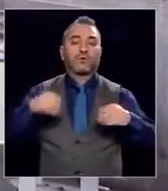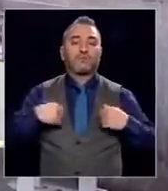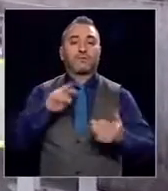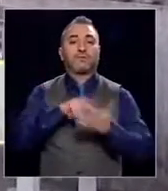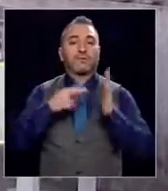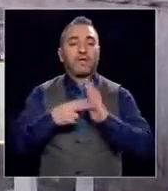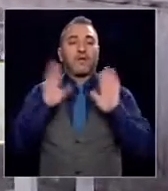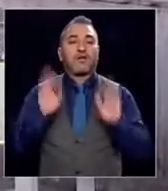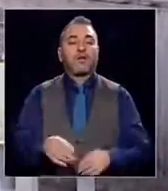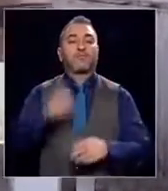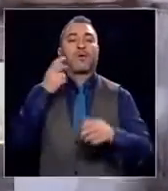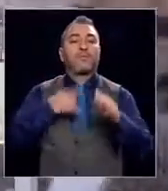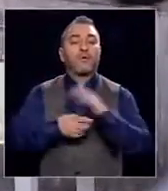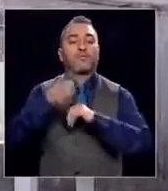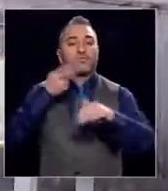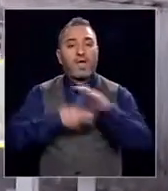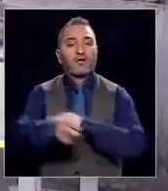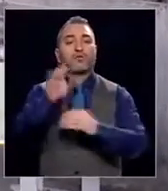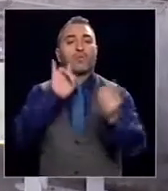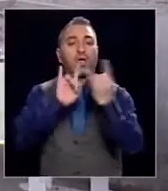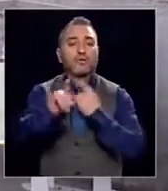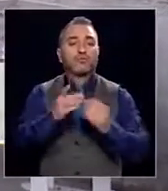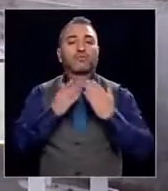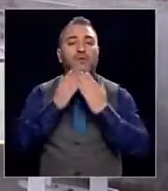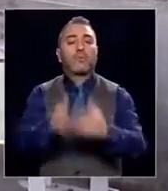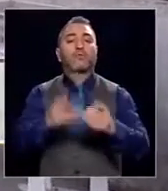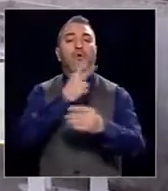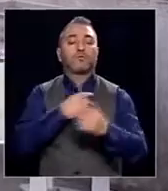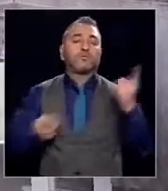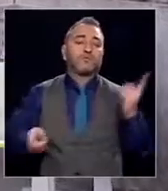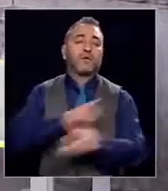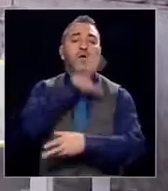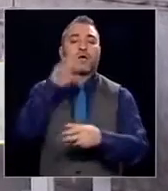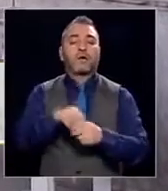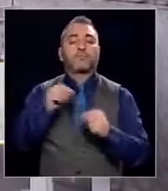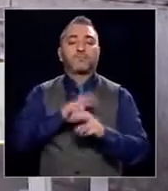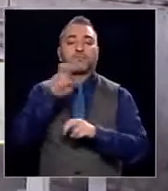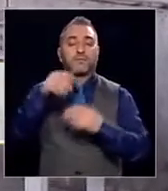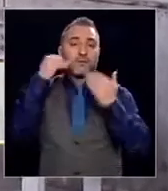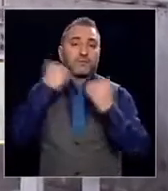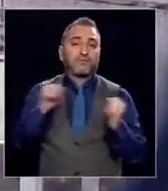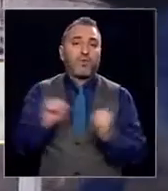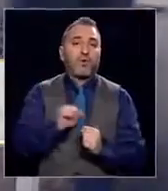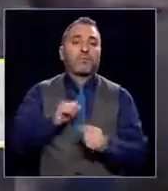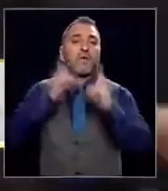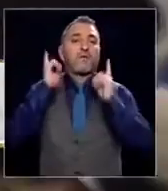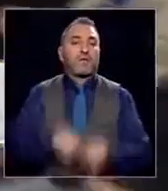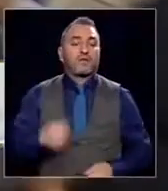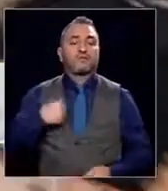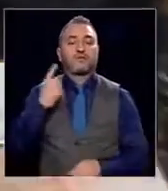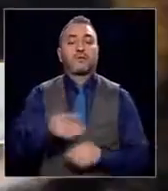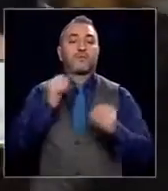metrobüs, otobüs, vapur toplu taşıma araçlarına binmekten korkar olduk ama başka çaremiz yok. Peki toplu taşıma